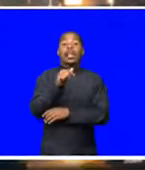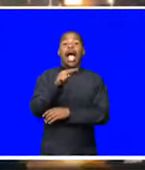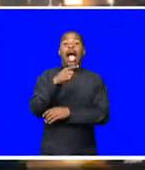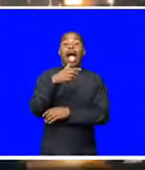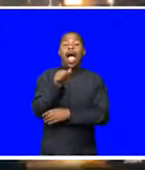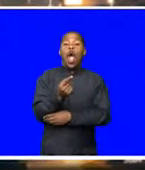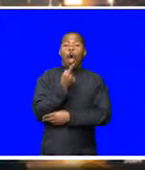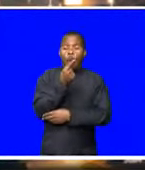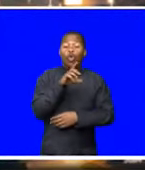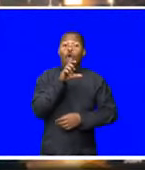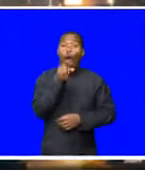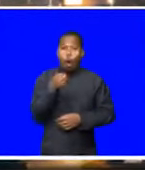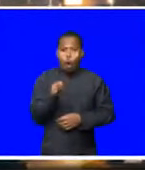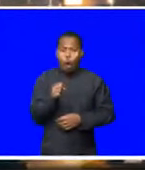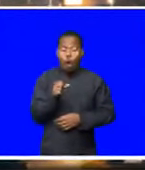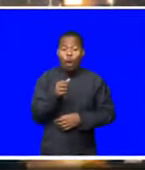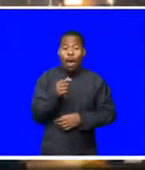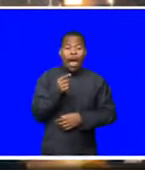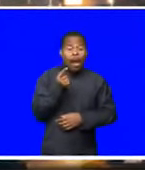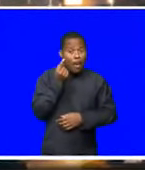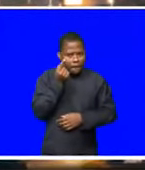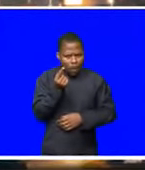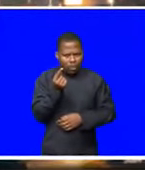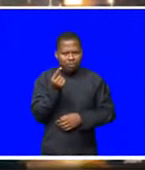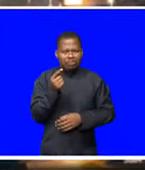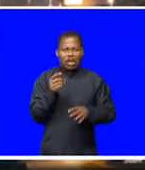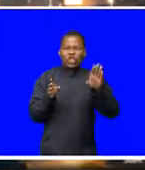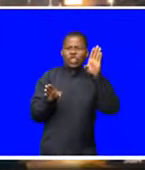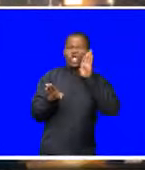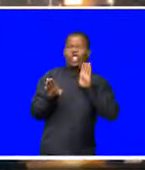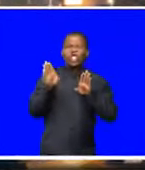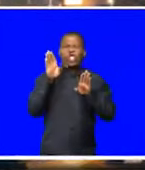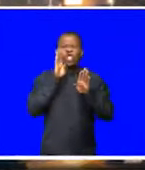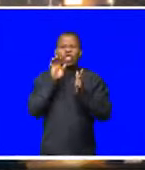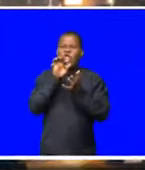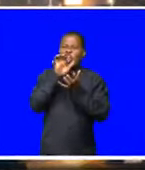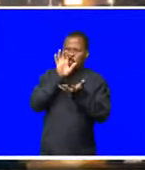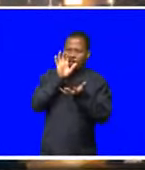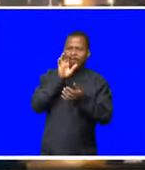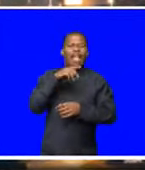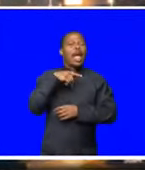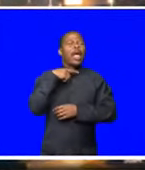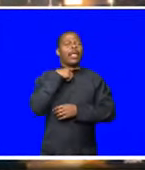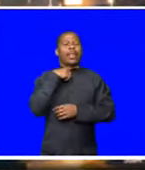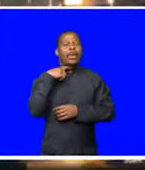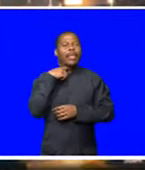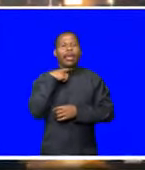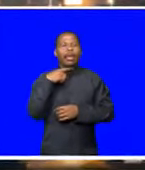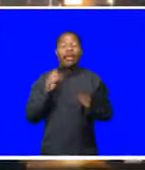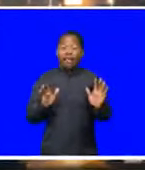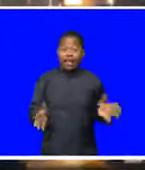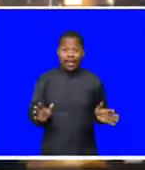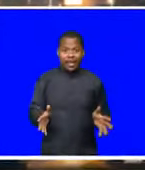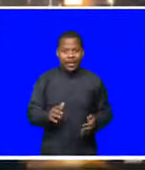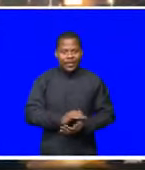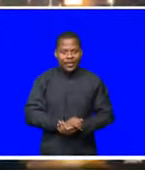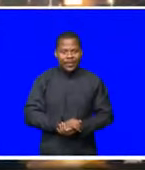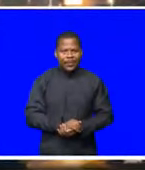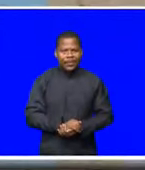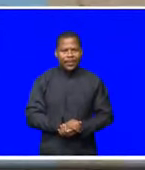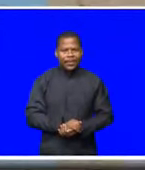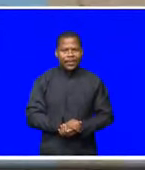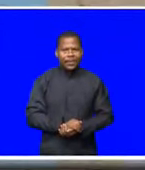uthi ke bakhanze Gogo Tsabetse asesimeni lesikabi njengoba bekahliphike buso ematinyo asele ebaleni kanti kajubeke